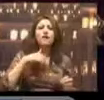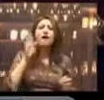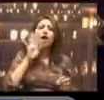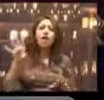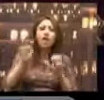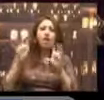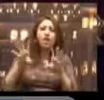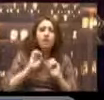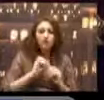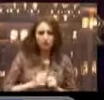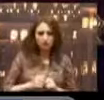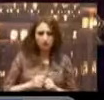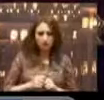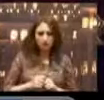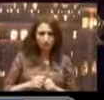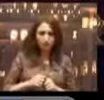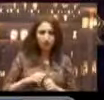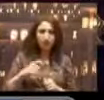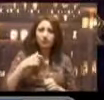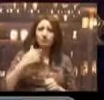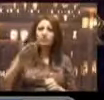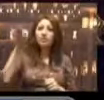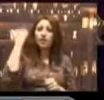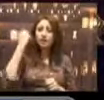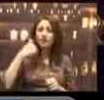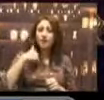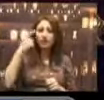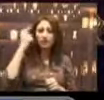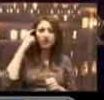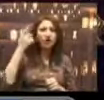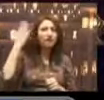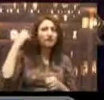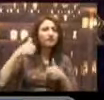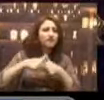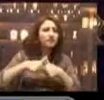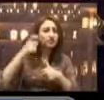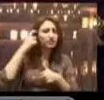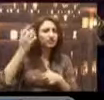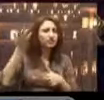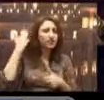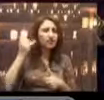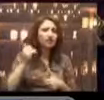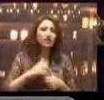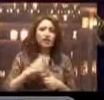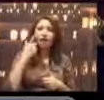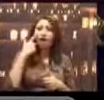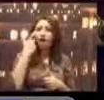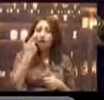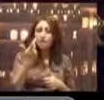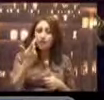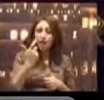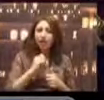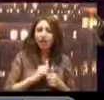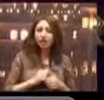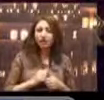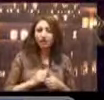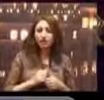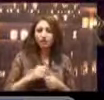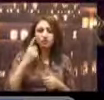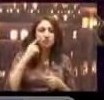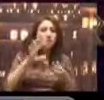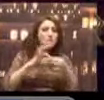جدا جدا في حياتي. بس برضو من الموقف اللي حصل لي ده قعدت اقول يا يوسف افتكر، خد بالك من